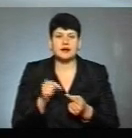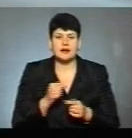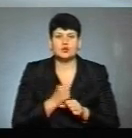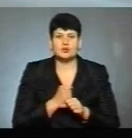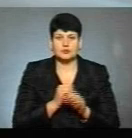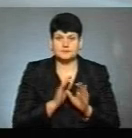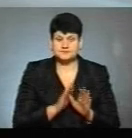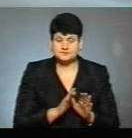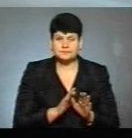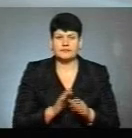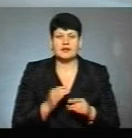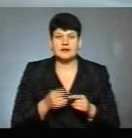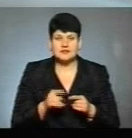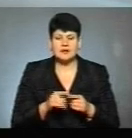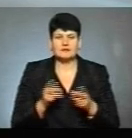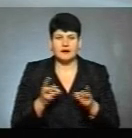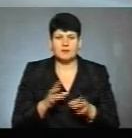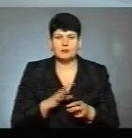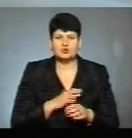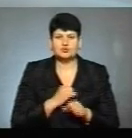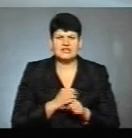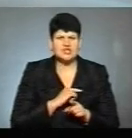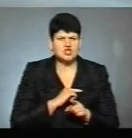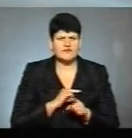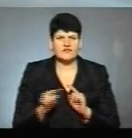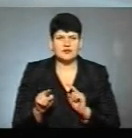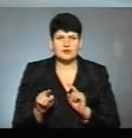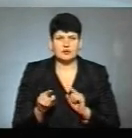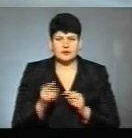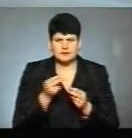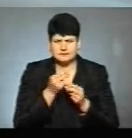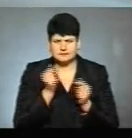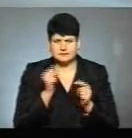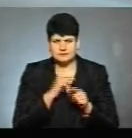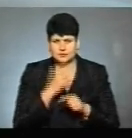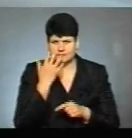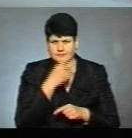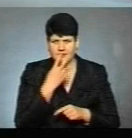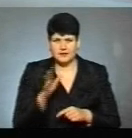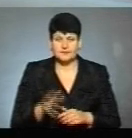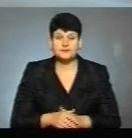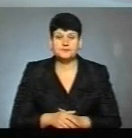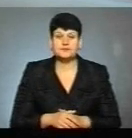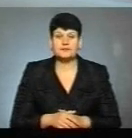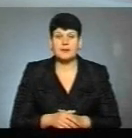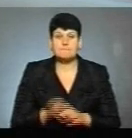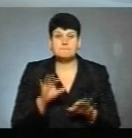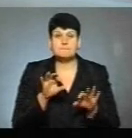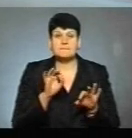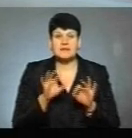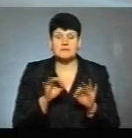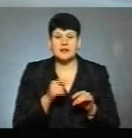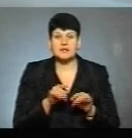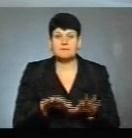як. Бо це було треба зробити швидко і незамітно. От ми підібрали ті